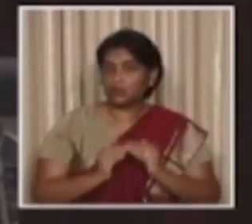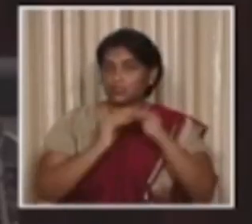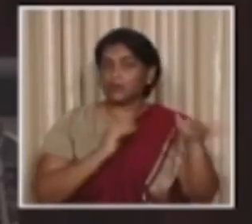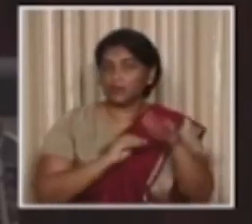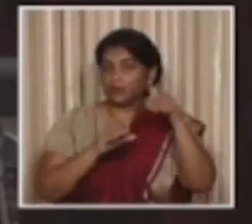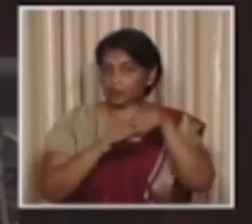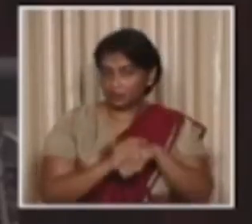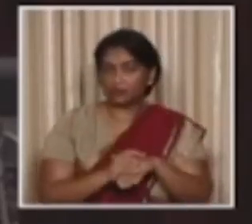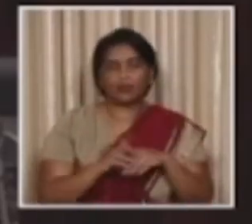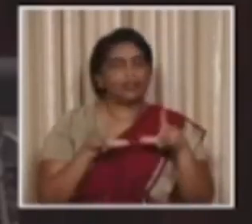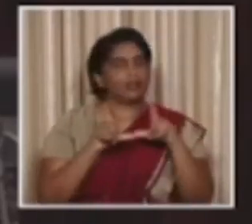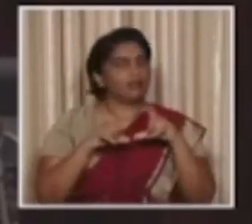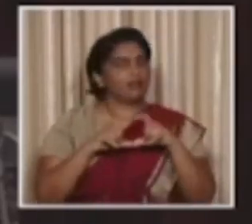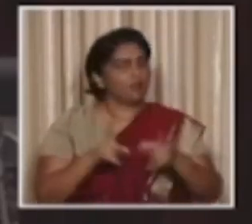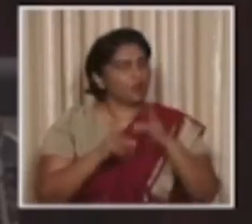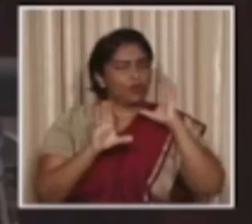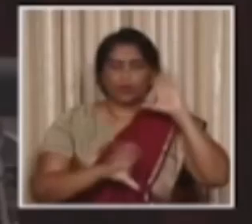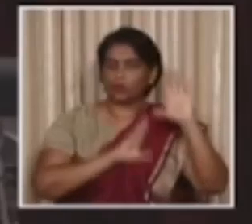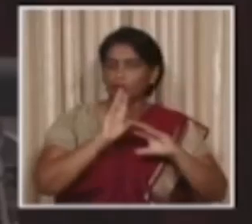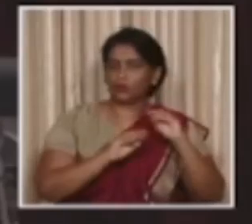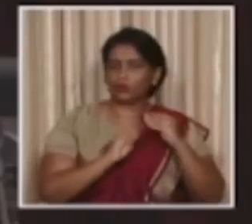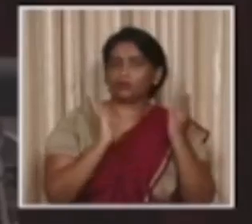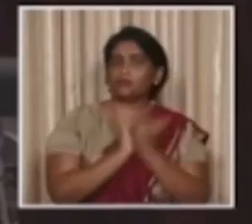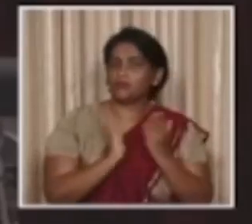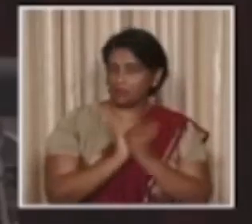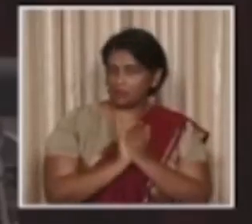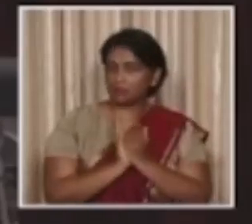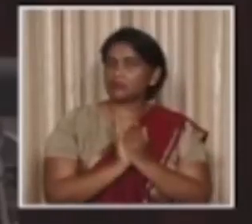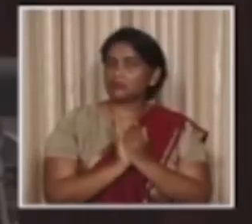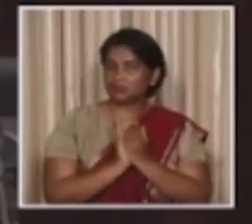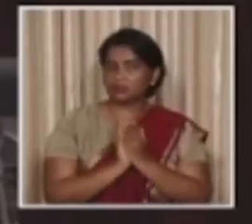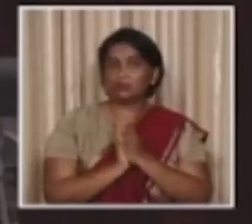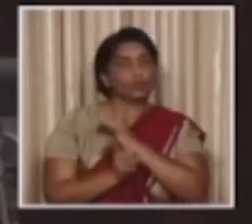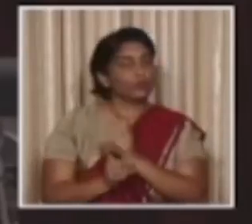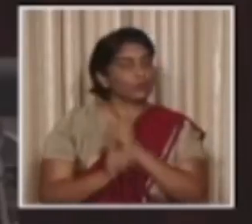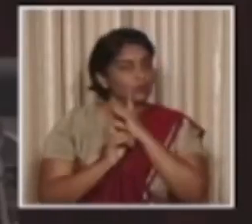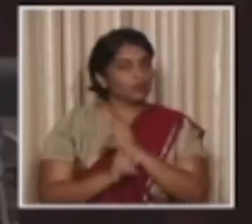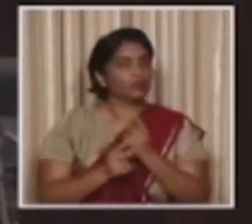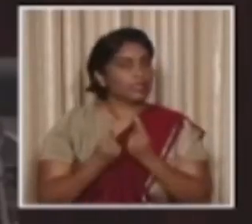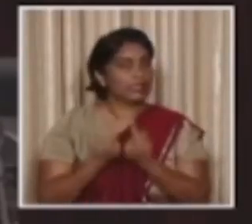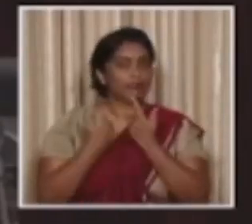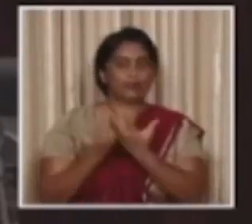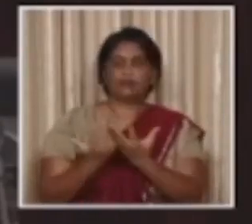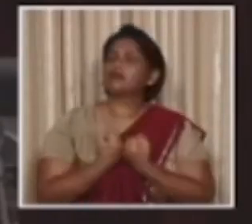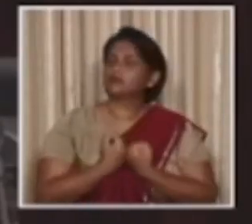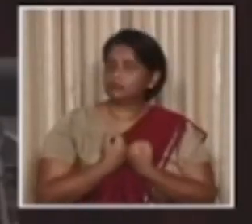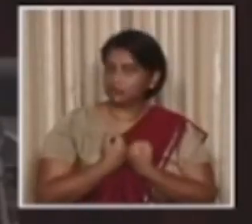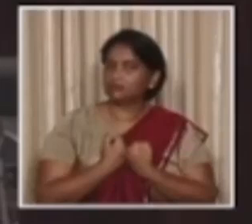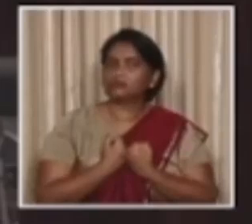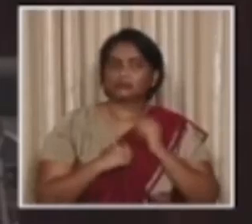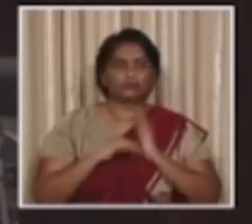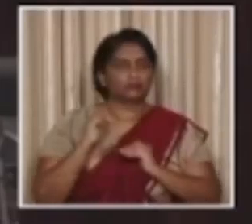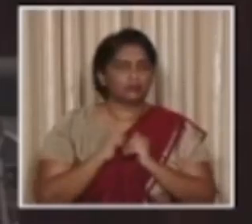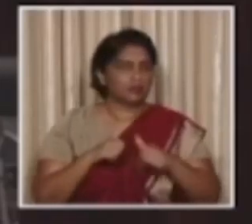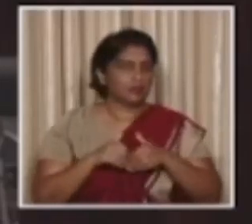ඉඩමේ බලපත්‍රයට අදාළ තොරතුරු ලියකියවිලි අදාළ ක්ෂණිකව ලබා ගැනීමට